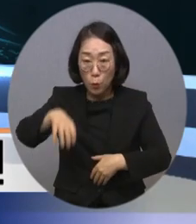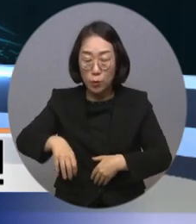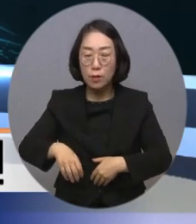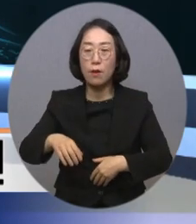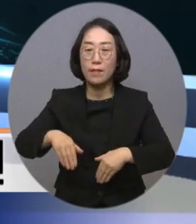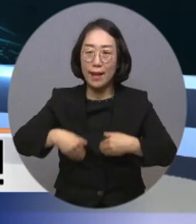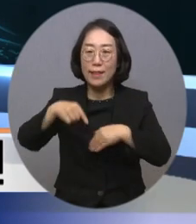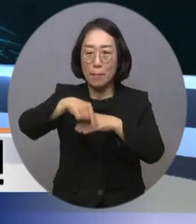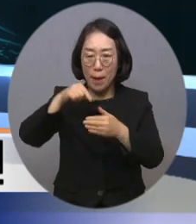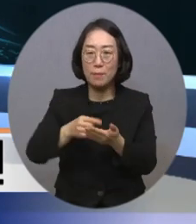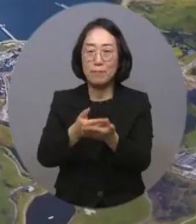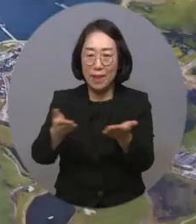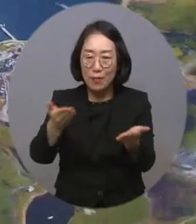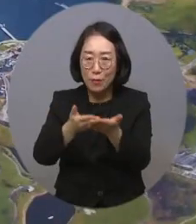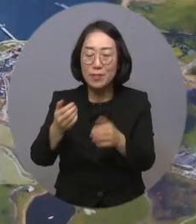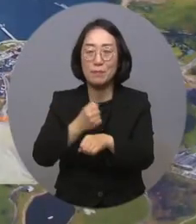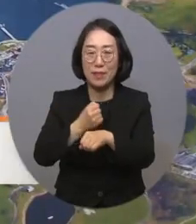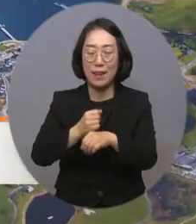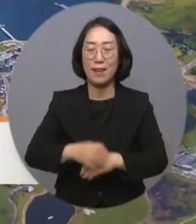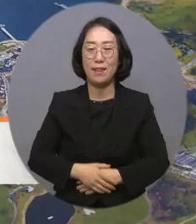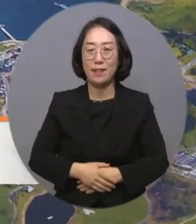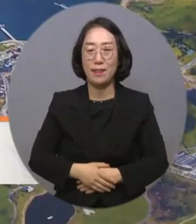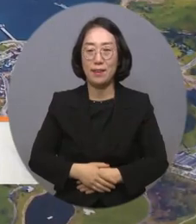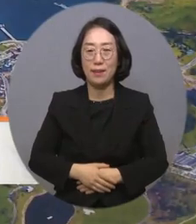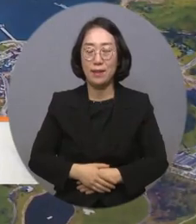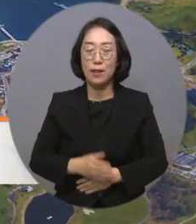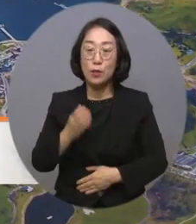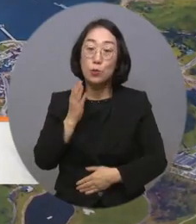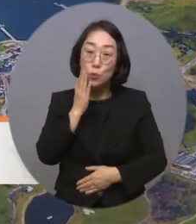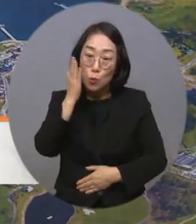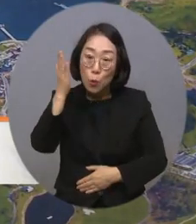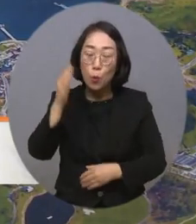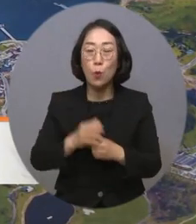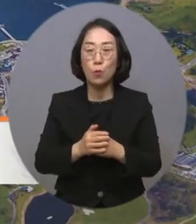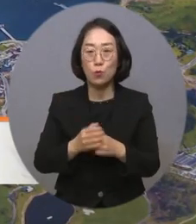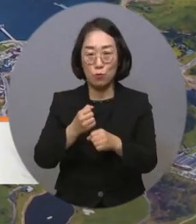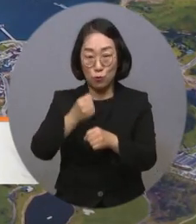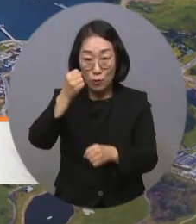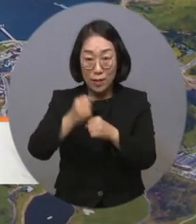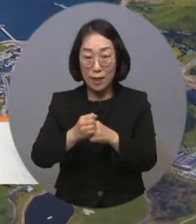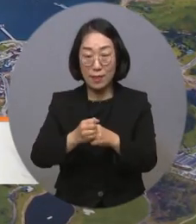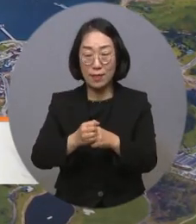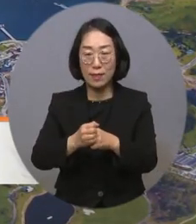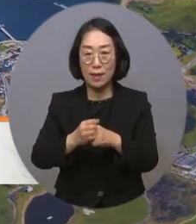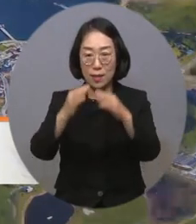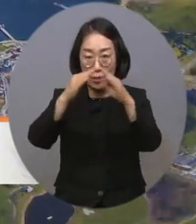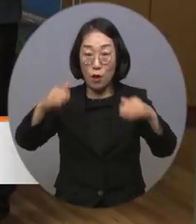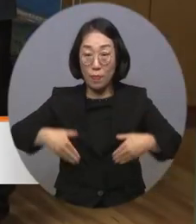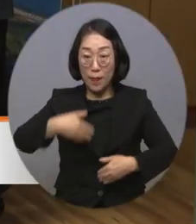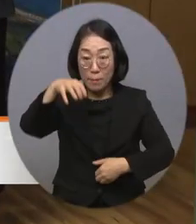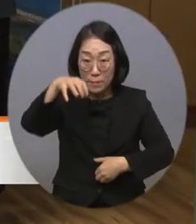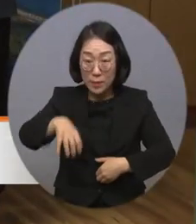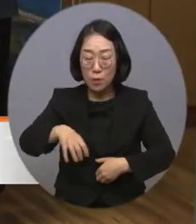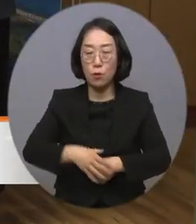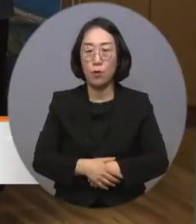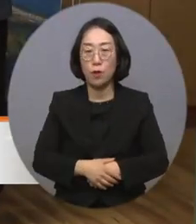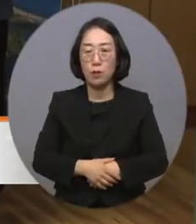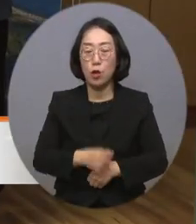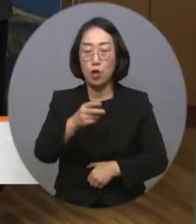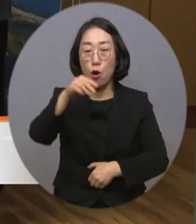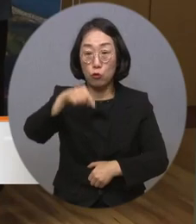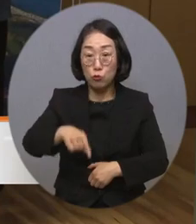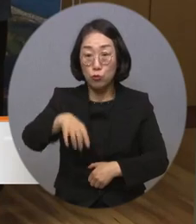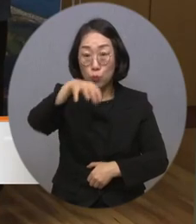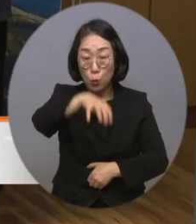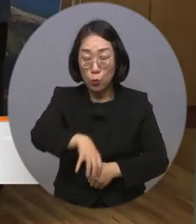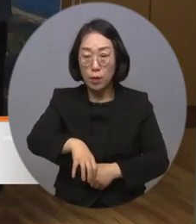나누었습니다 초록우산 어린이재단 전남지역본부 가 1천 21년 하는 여수 지야동 200 스물